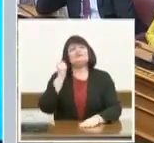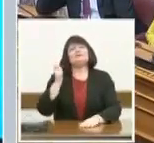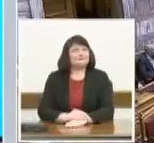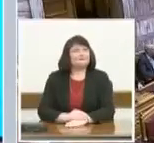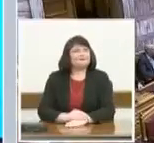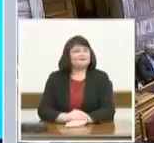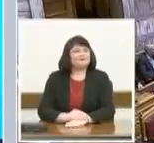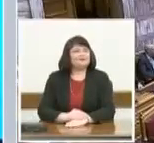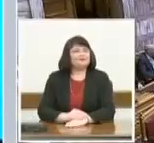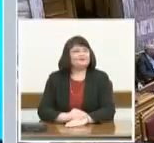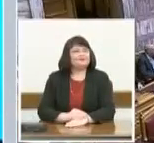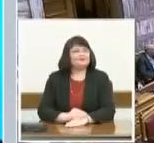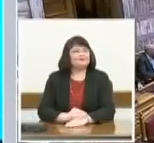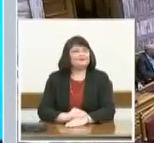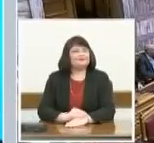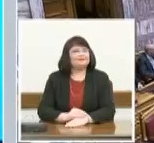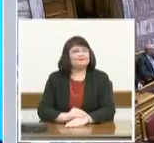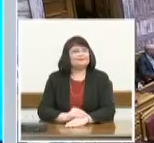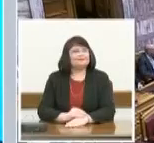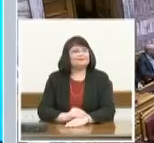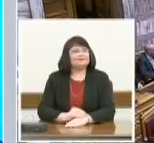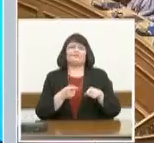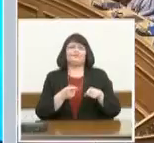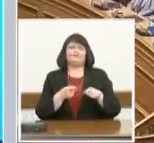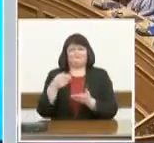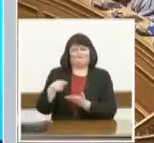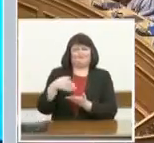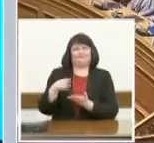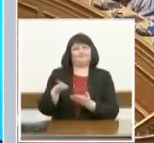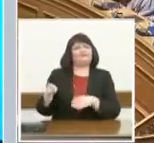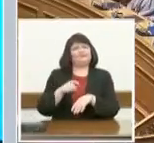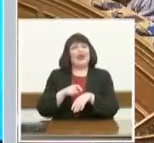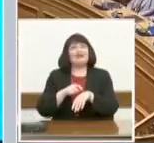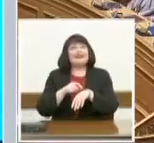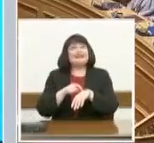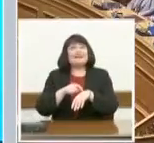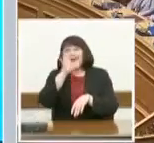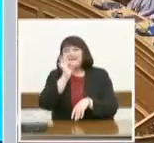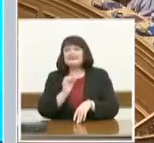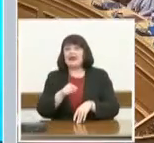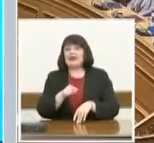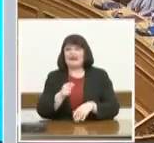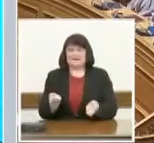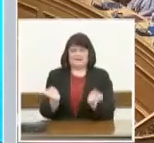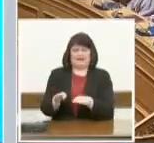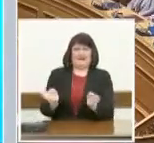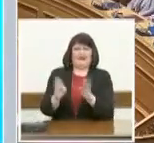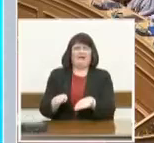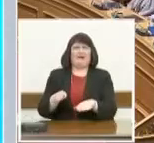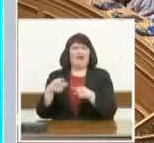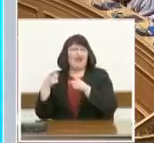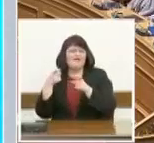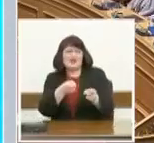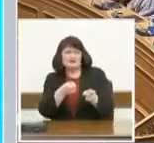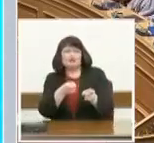αυτό μέσω του προγράμματος σπίτι μου, έρχεται να δώσει την απάντηση. Σας λέω 20.000 νέοι άνθρωποι. Σπίτι μου και χάνεται ένας γέρακας